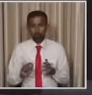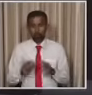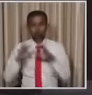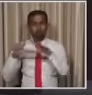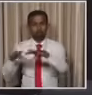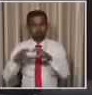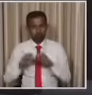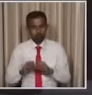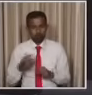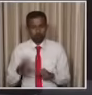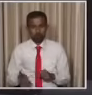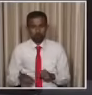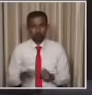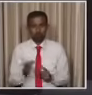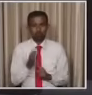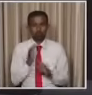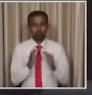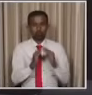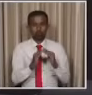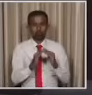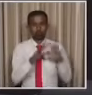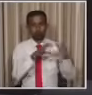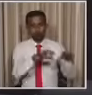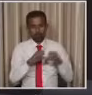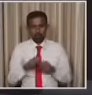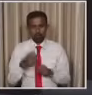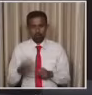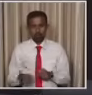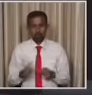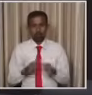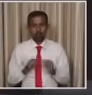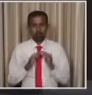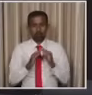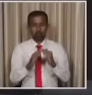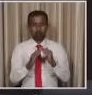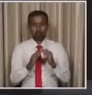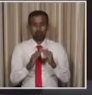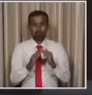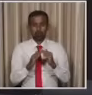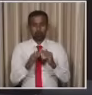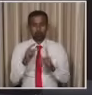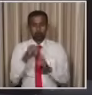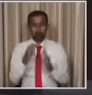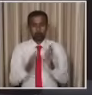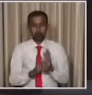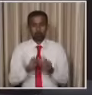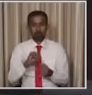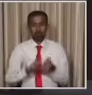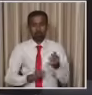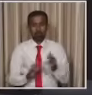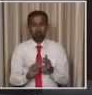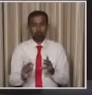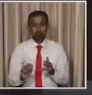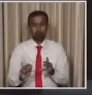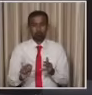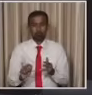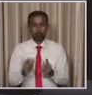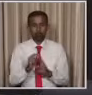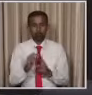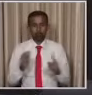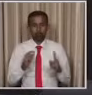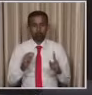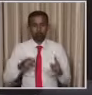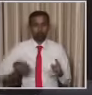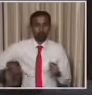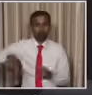කරගෙන, ජනාධිපති මන්දිරය අත්පත් කරගෙන, අරලීගහ මන්දිරයේ අග්‍රාමාත්‍ය ලේකම් කාර්යාලය පාර්ලිමේන්තුව